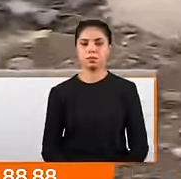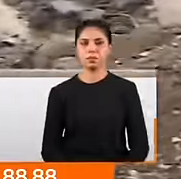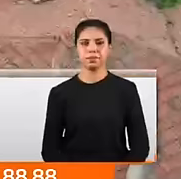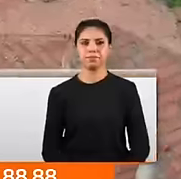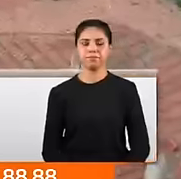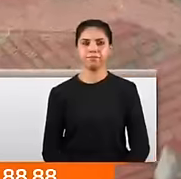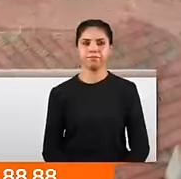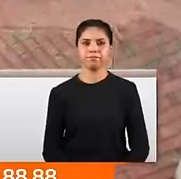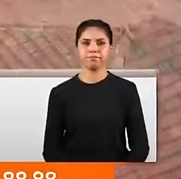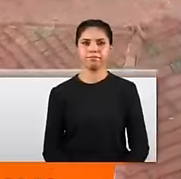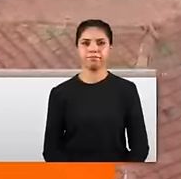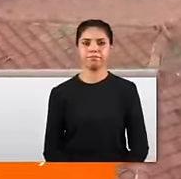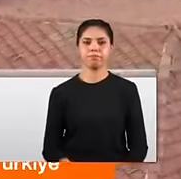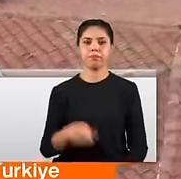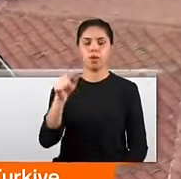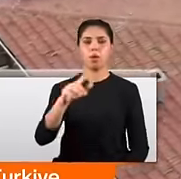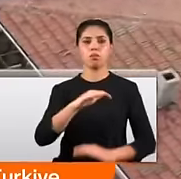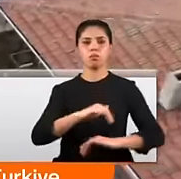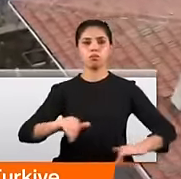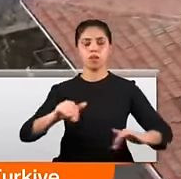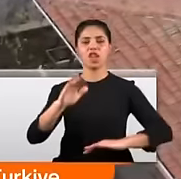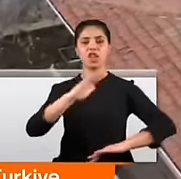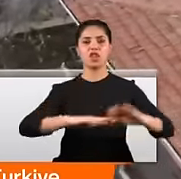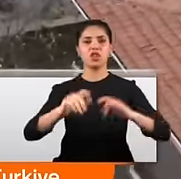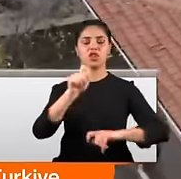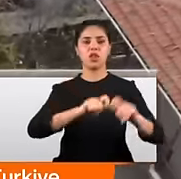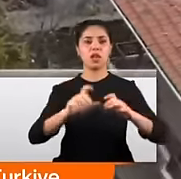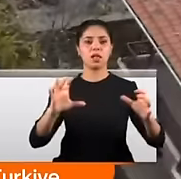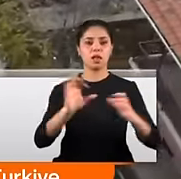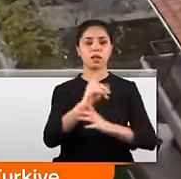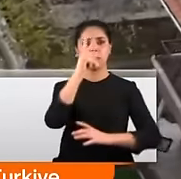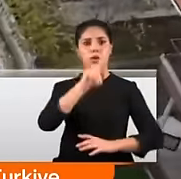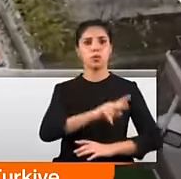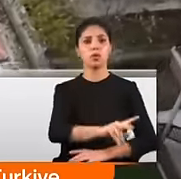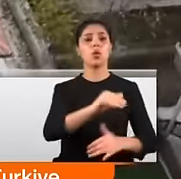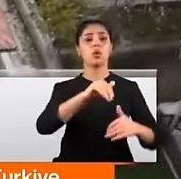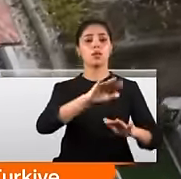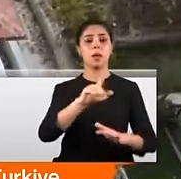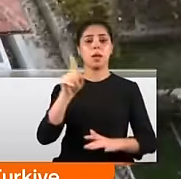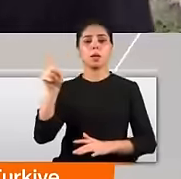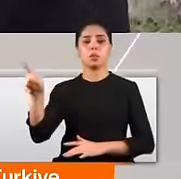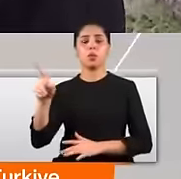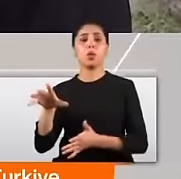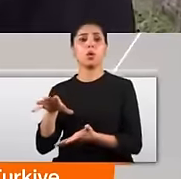zor geçiyoruz. Üstelik o temeli atılan inşaata sadece yol değil, Limanoğlu sitesinin bir bölümü de